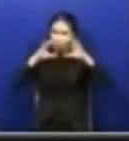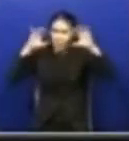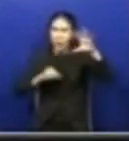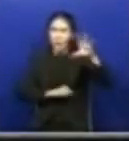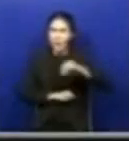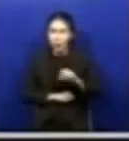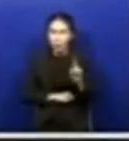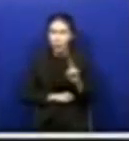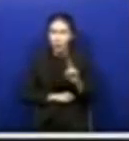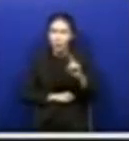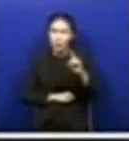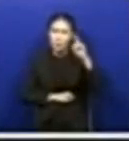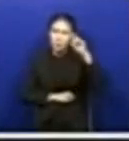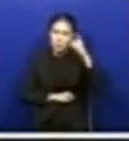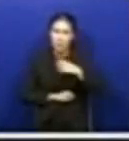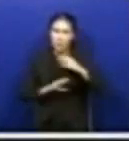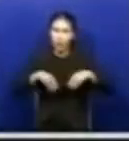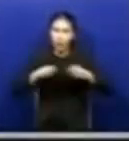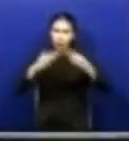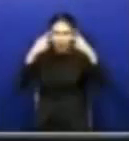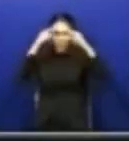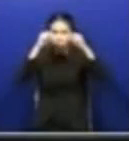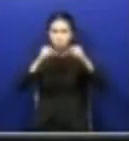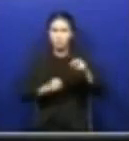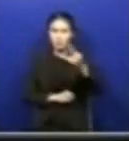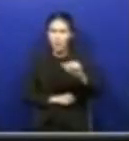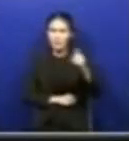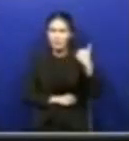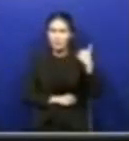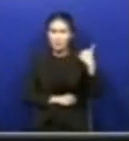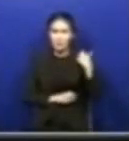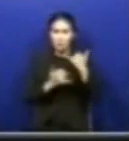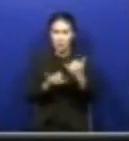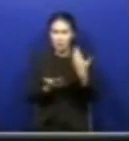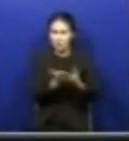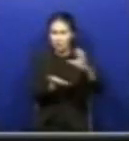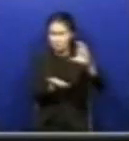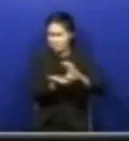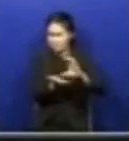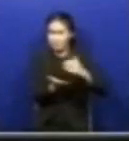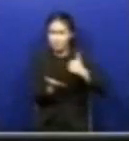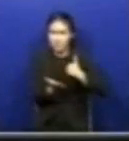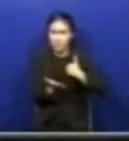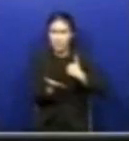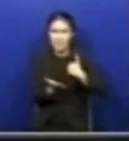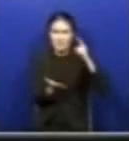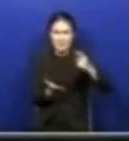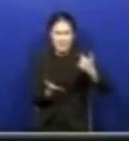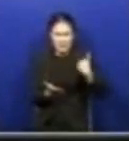าเพื่อไว้ให้นายกได้ใช้นะครับอีกก้อนหนึ่งทั้งๆที่มีอยู่หลายก้อน